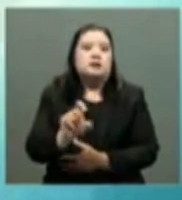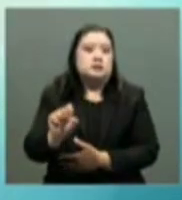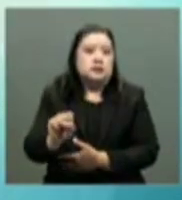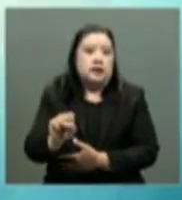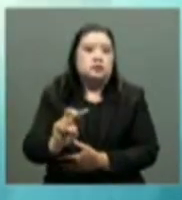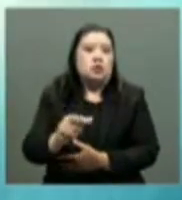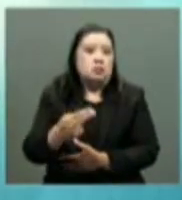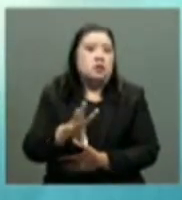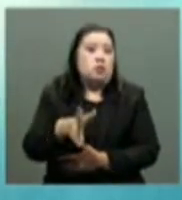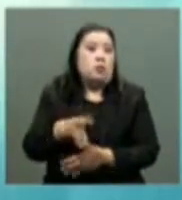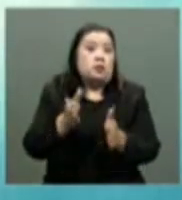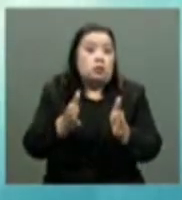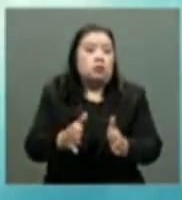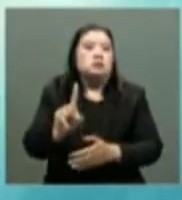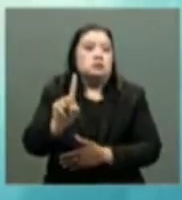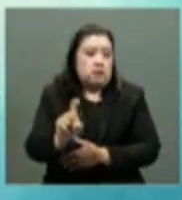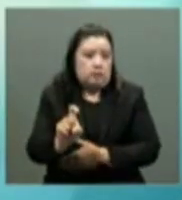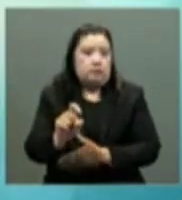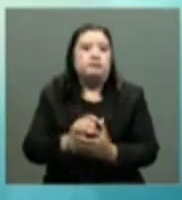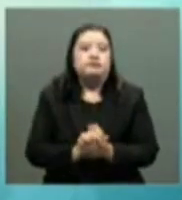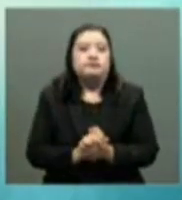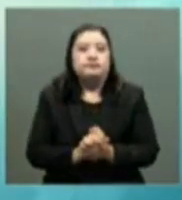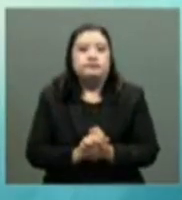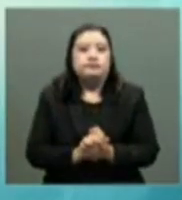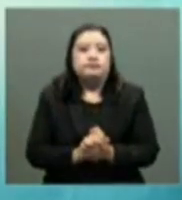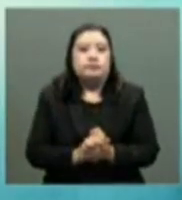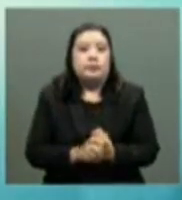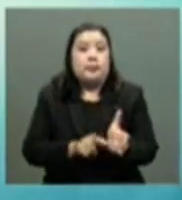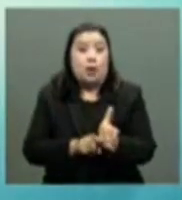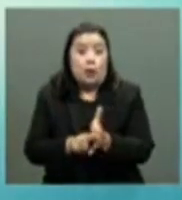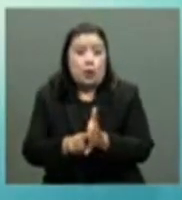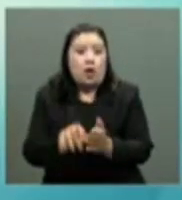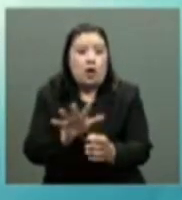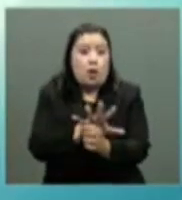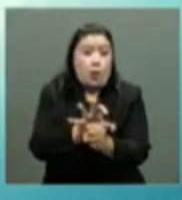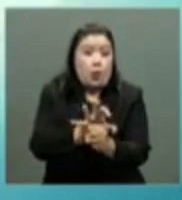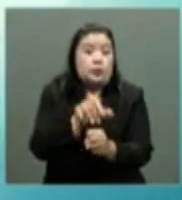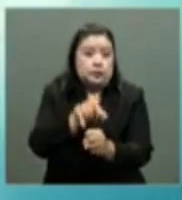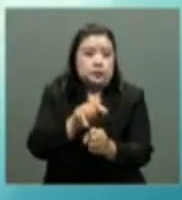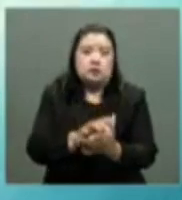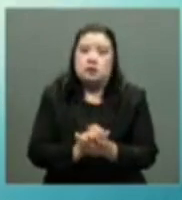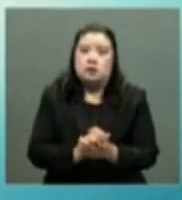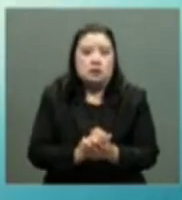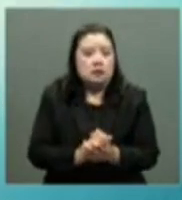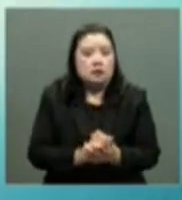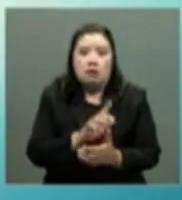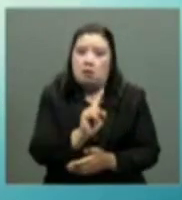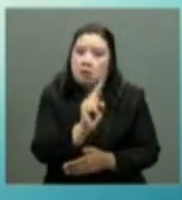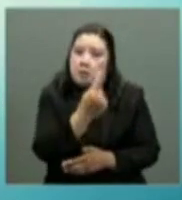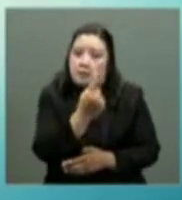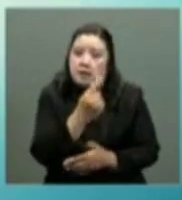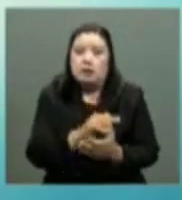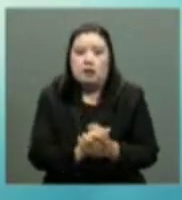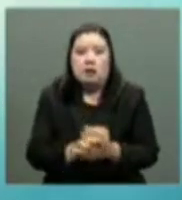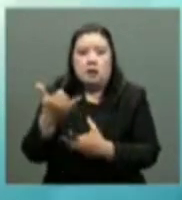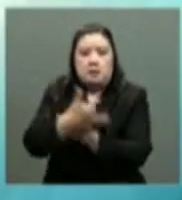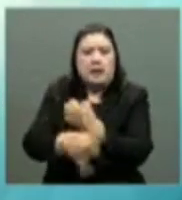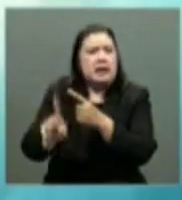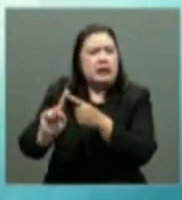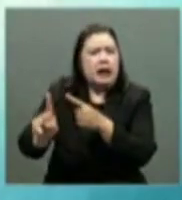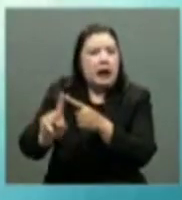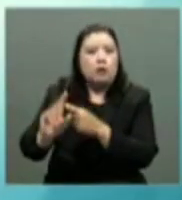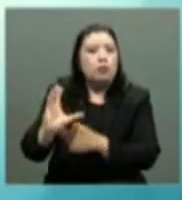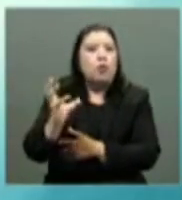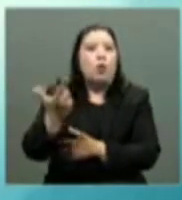126,000 กว่าคนโรคนี้เป็นโรคที่เราต้องเรียนรู้จากโรคอื่นๆหมายถึงประเทศอื่นๆด้วยเช่นเดียวกัน